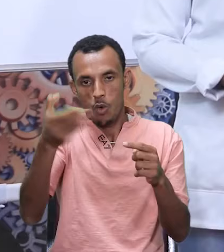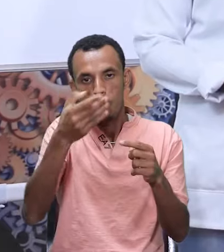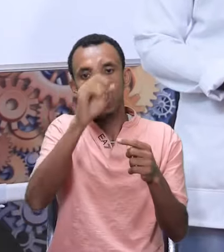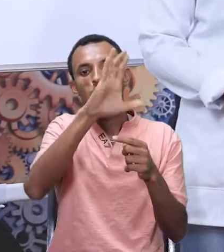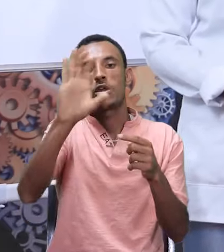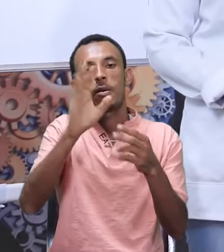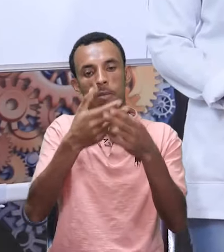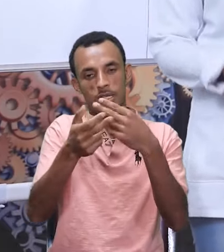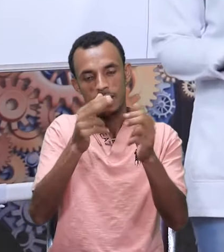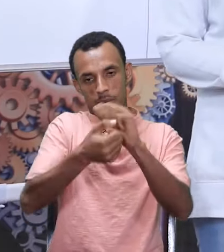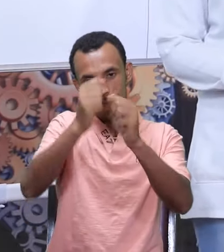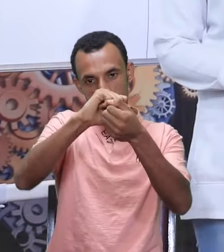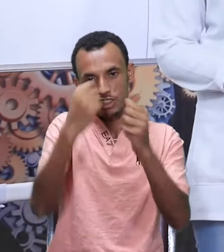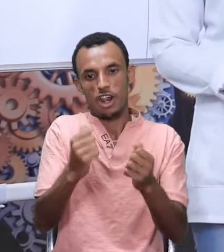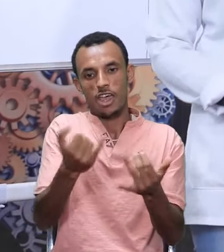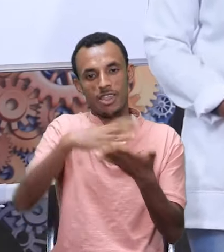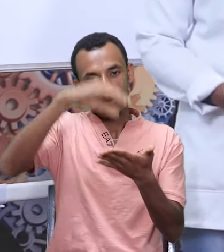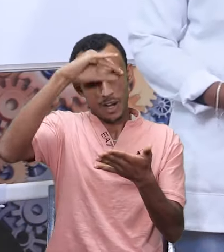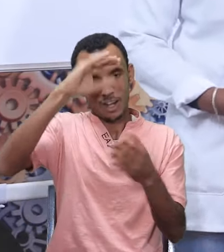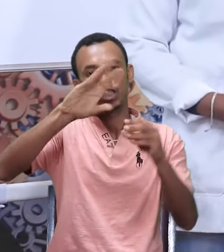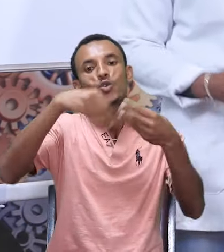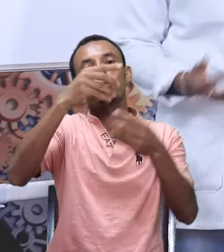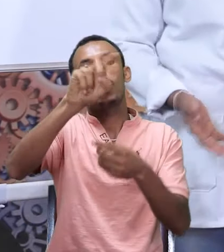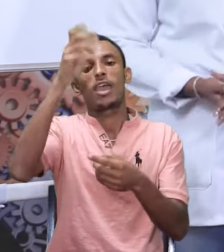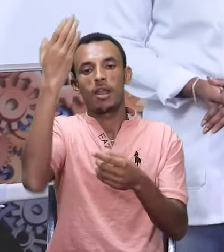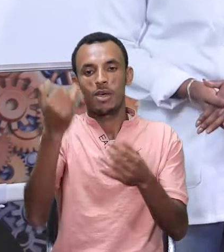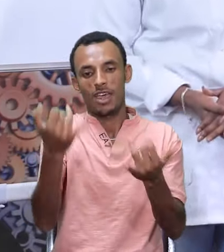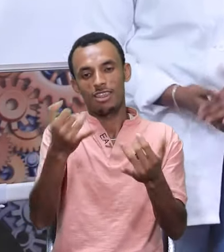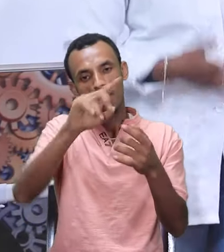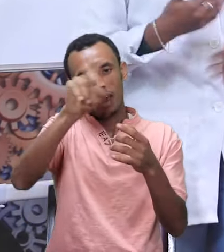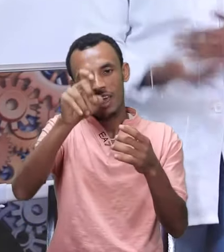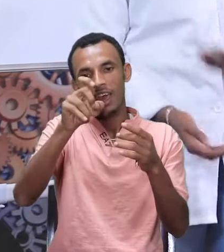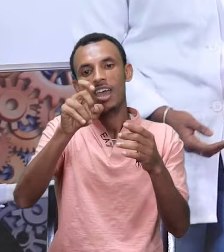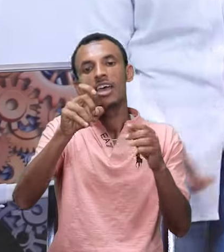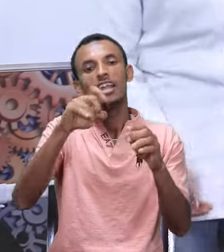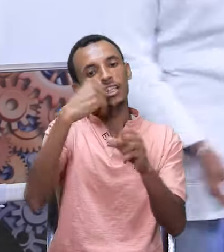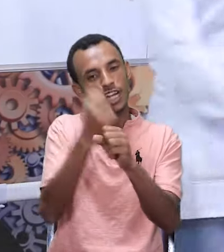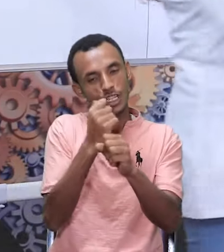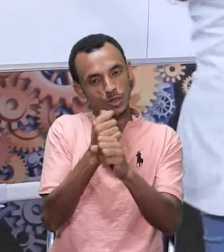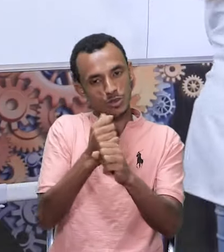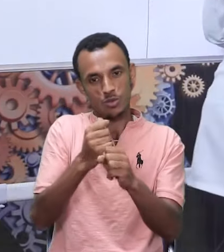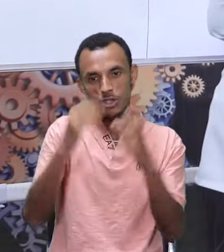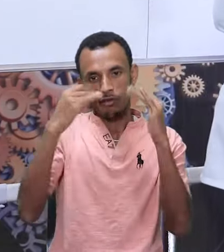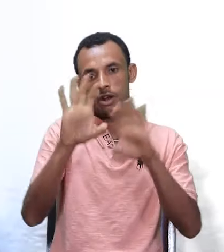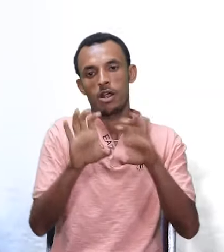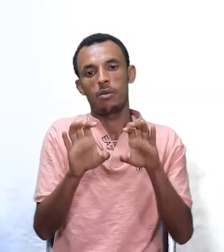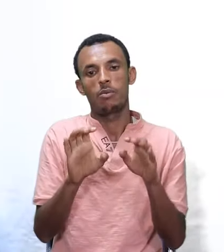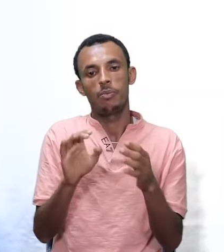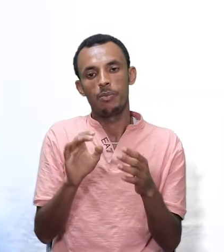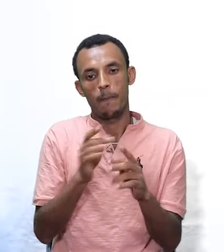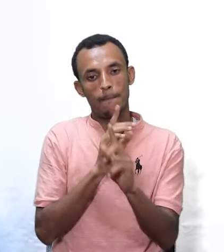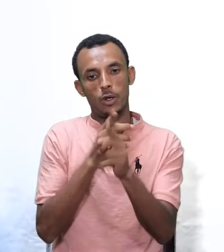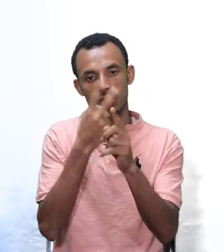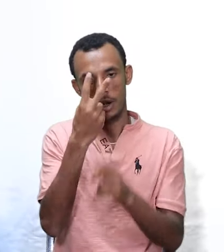መቀየር እንችላለን። ያንን ተምረን የሰጠዋችሁ ጥያቄ ነበረ። ያንን ጥያቄ እንደሰራችሁ እርግጠኛ በመሆን እርማት እንሰራለን። አሁን